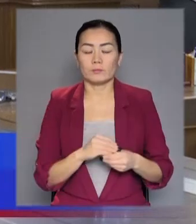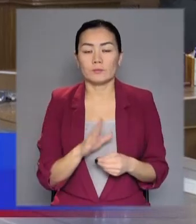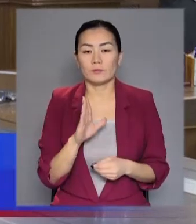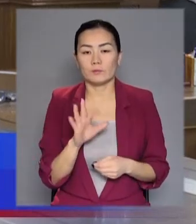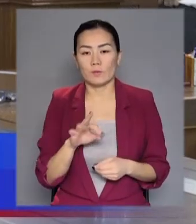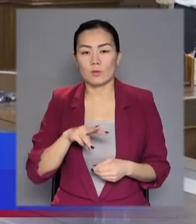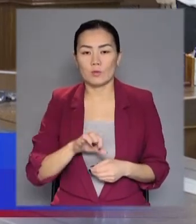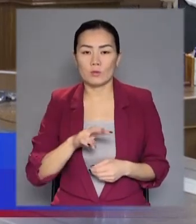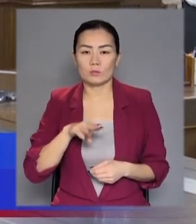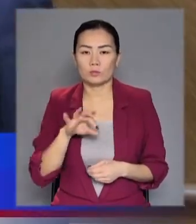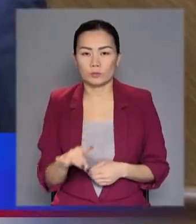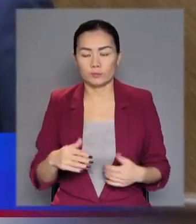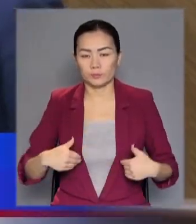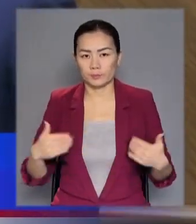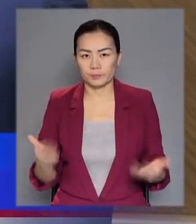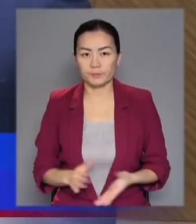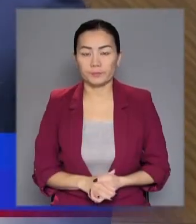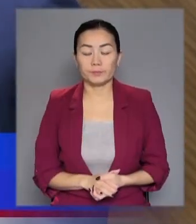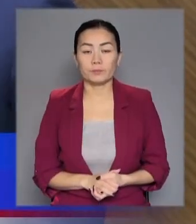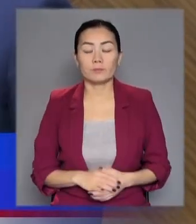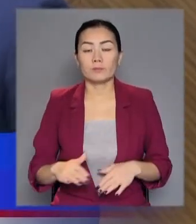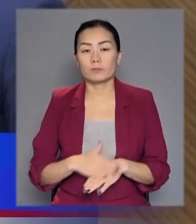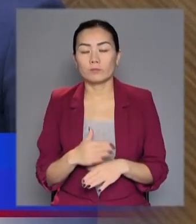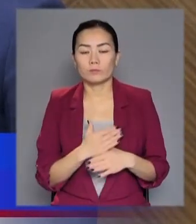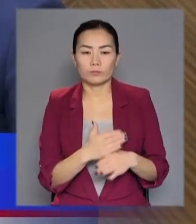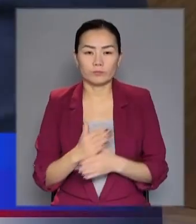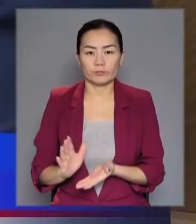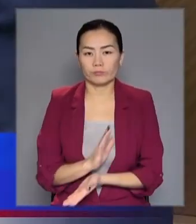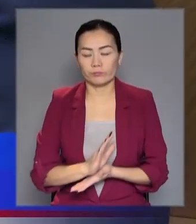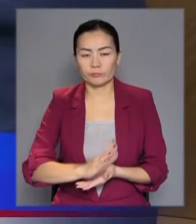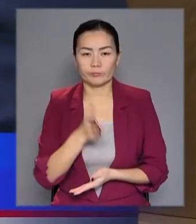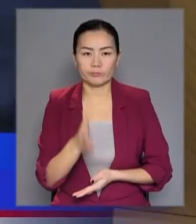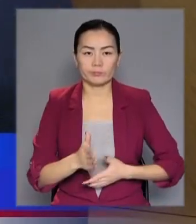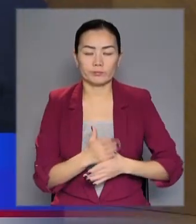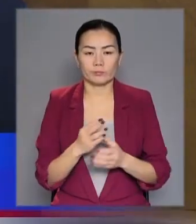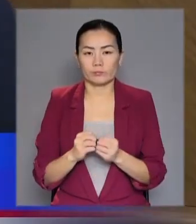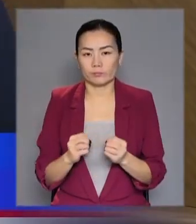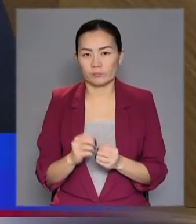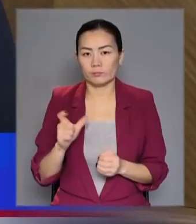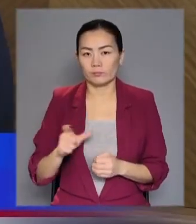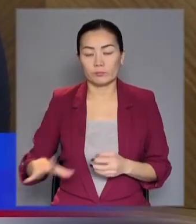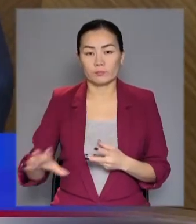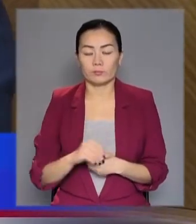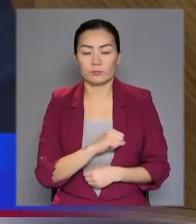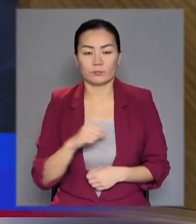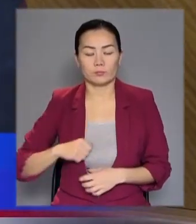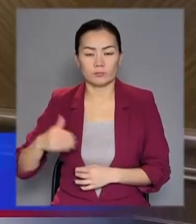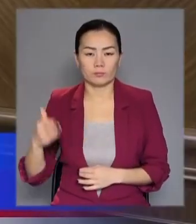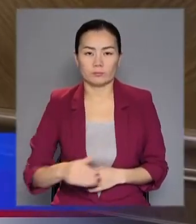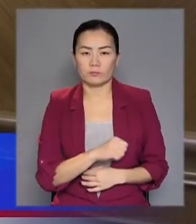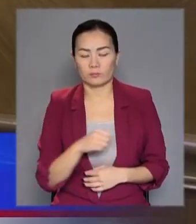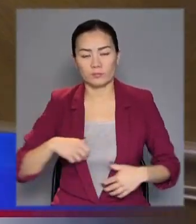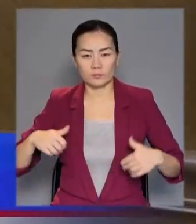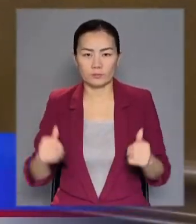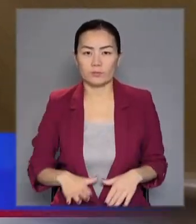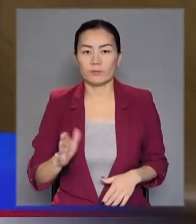еріктілерді шын жүректен құттықтаймын. Қайырымдылық пен ізгілік көрсету азаматты қоғамның ажырамас бөлігі. Ерікті болу әр адамның жеке